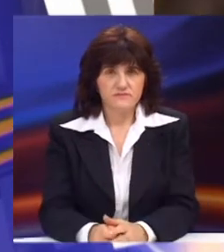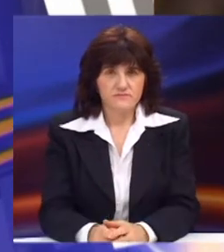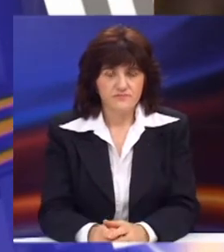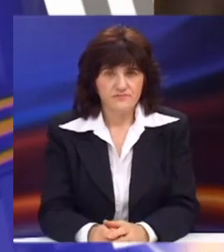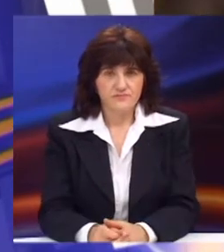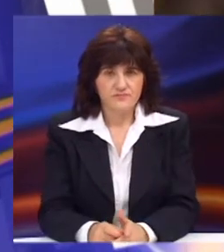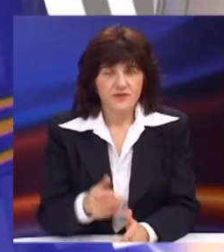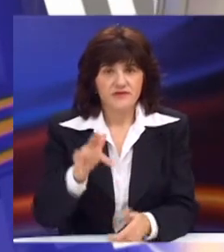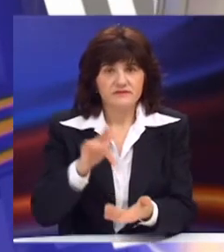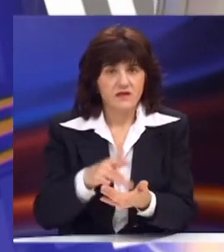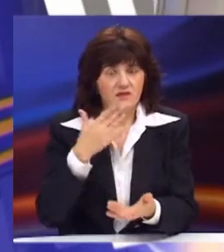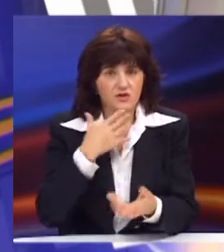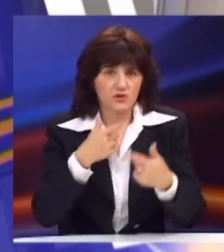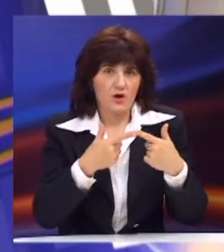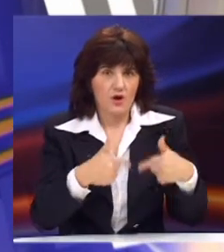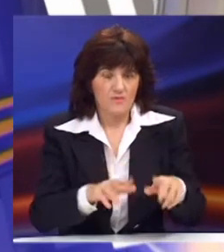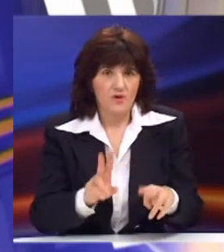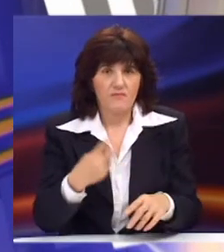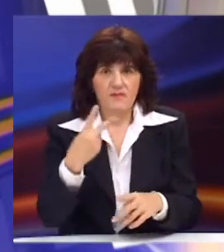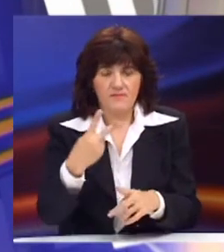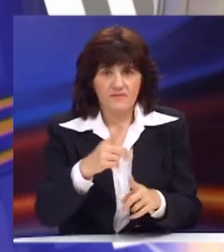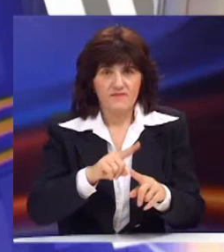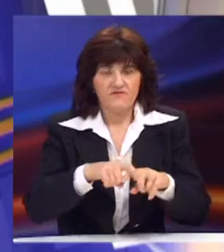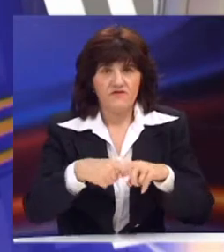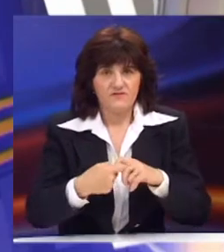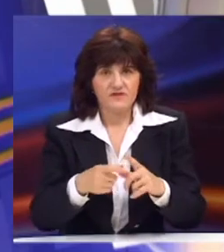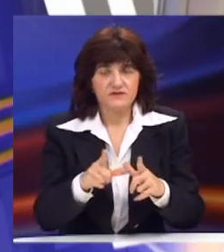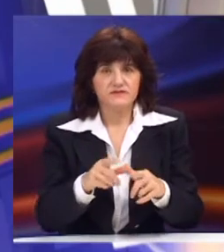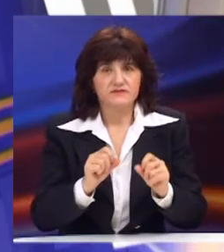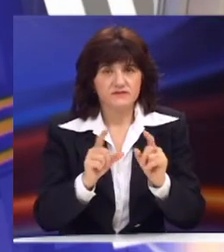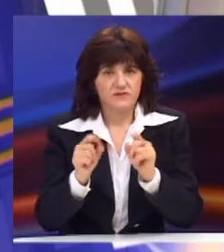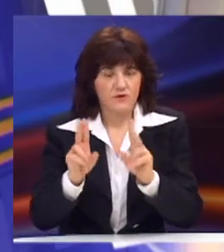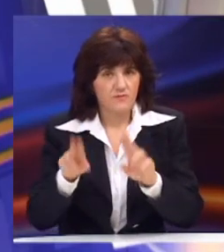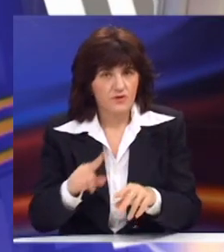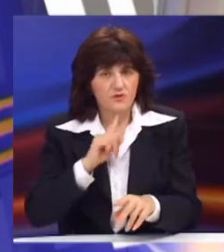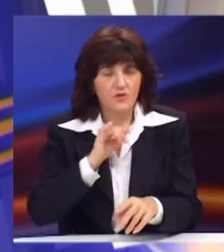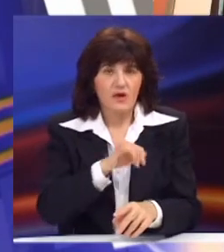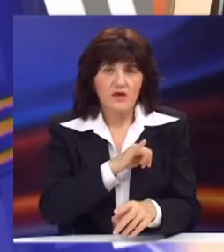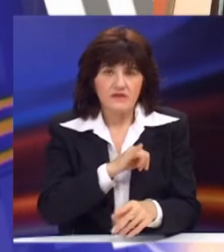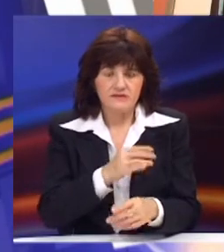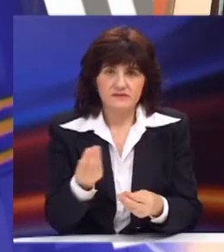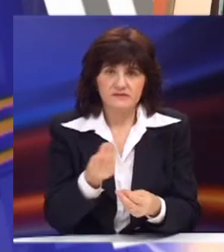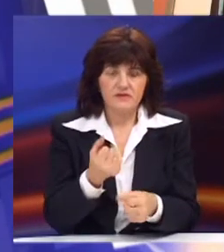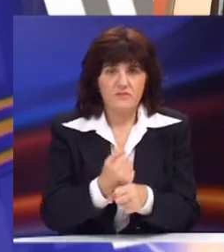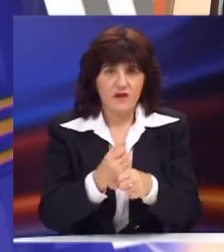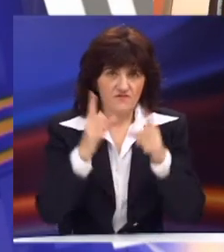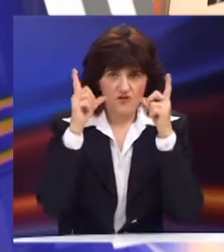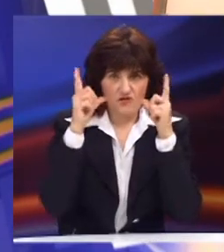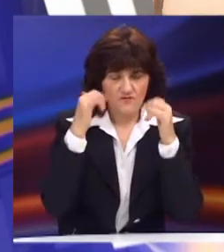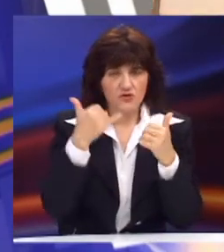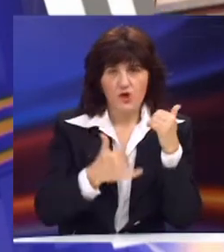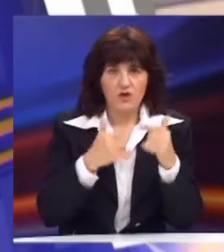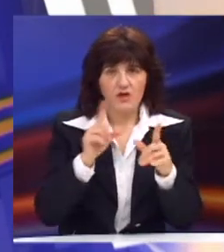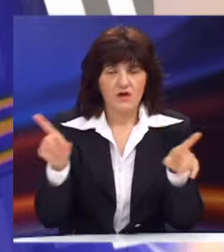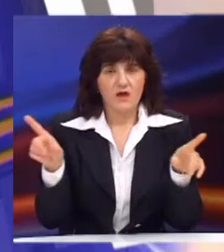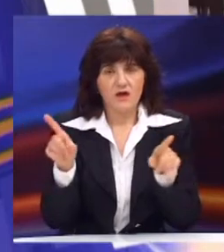dekoracije palate. Za srednjoškolce su namenjena dva sadržaja. Otvoren je konkurs za zainteresovane srednjoškolce sa pozivom da naprave foto